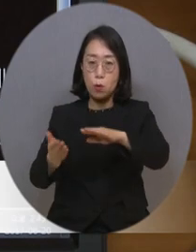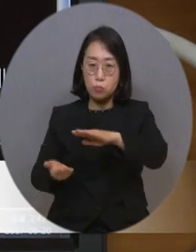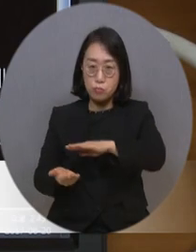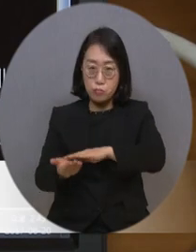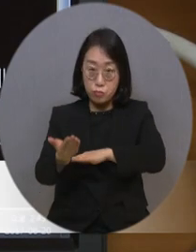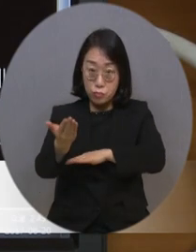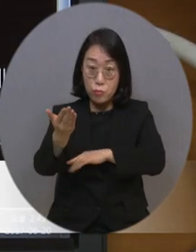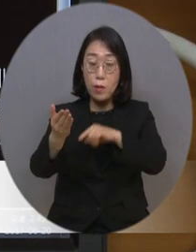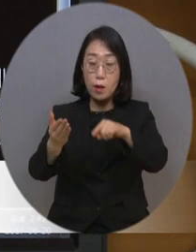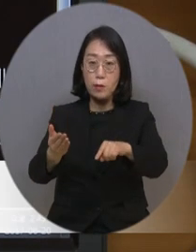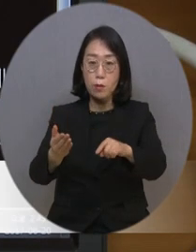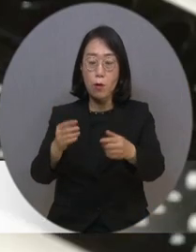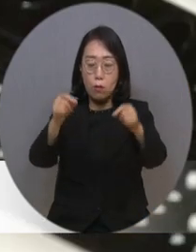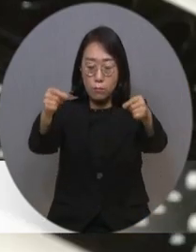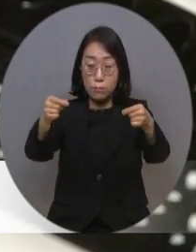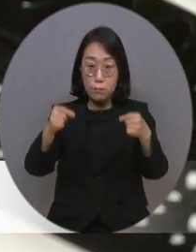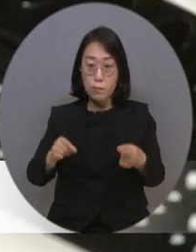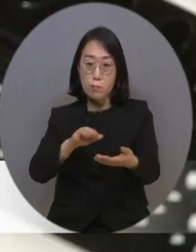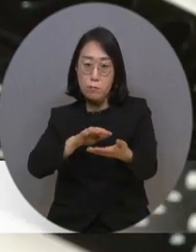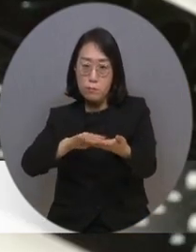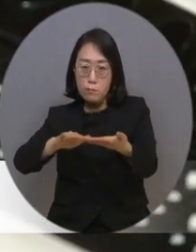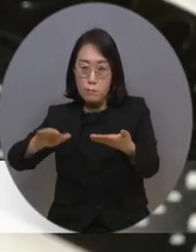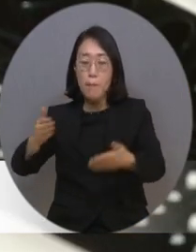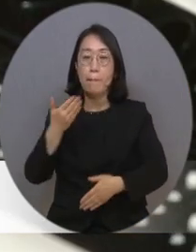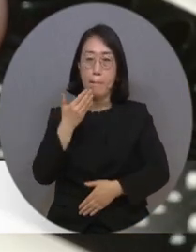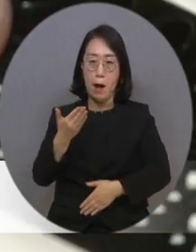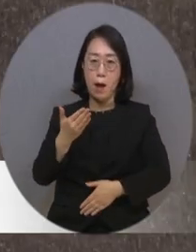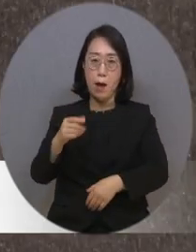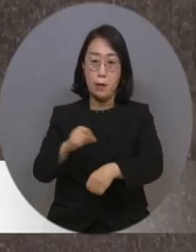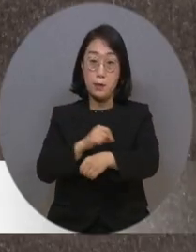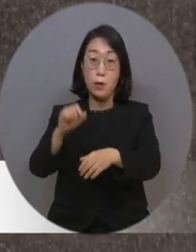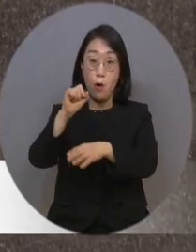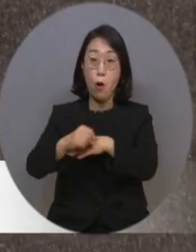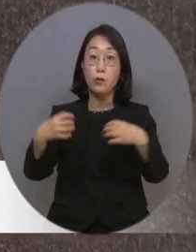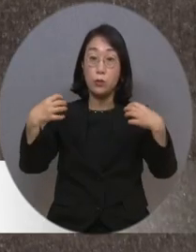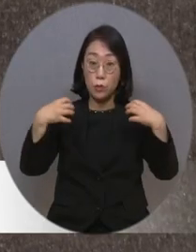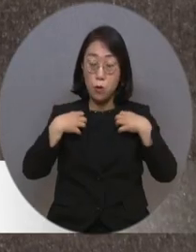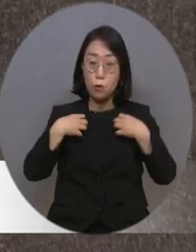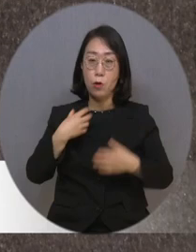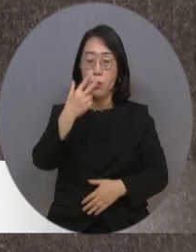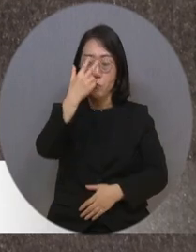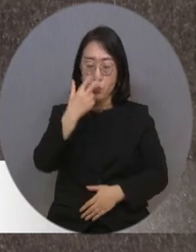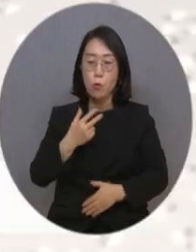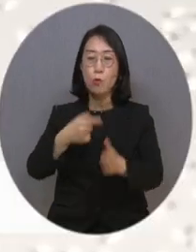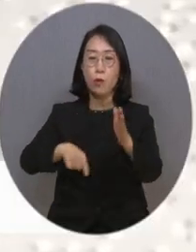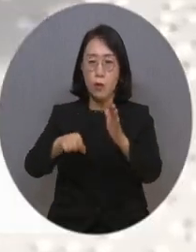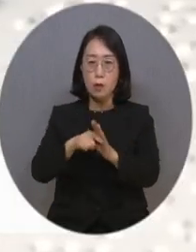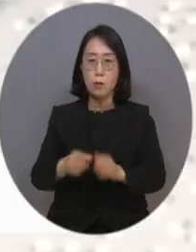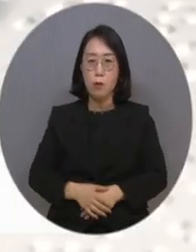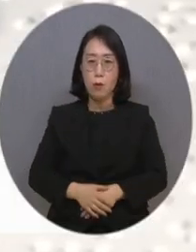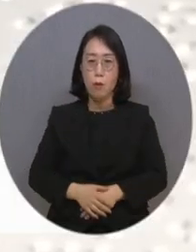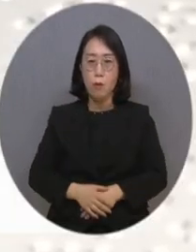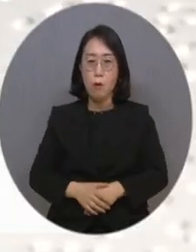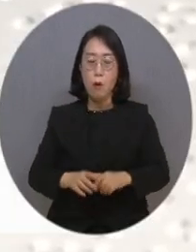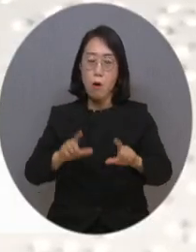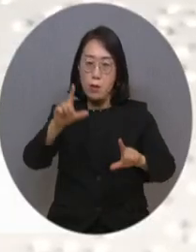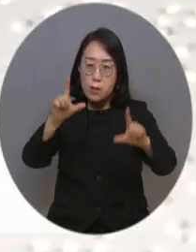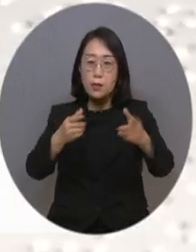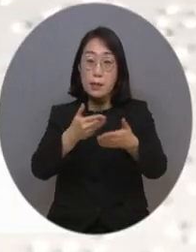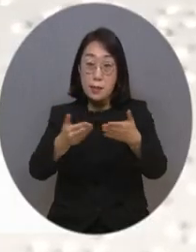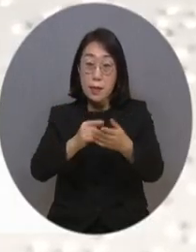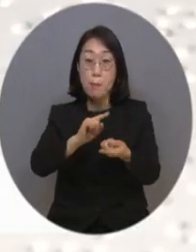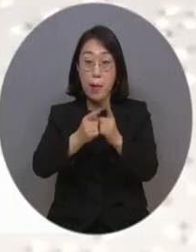이용해 점자로 출력해 읽을 수 있습니다 특허청은 기존에도 시각장애인을 위해 이미지를 대체하는 문장을